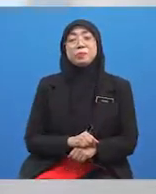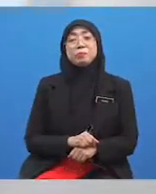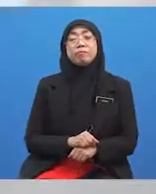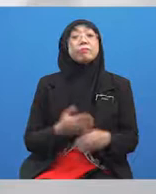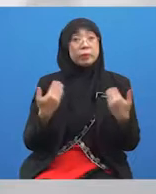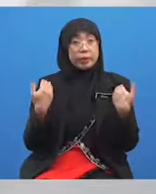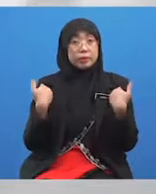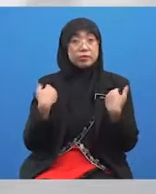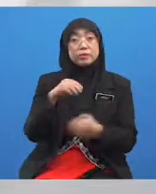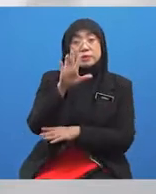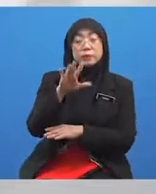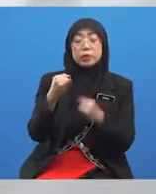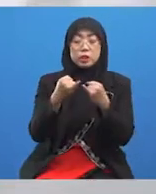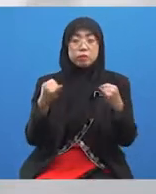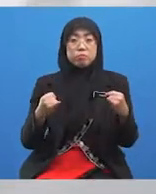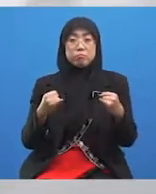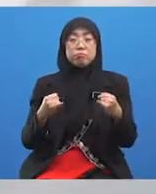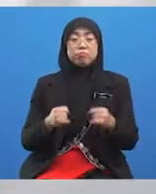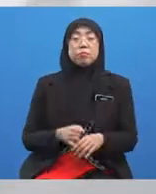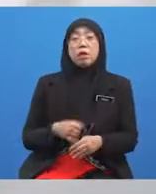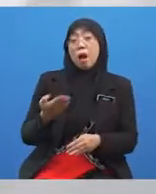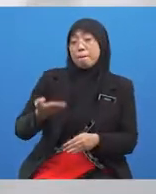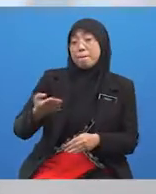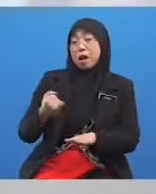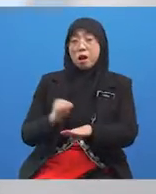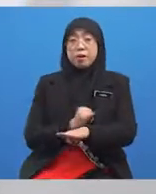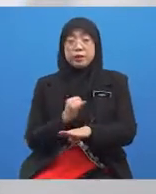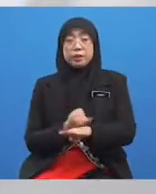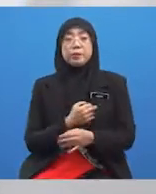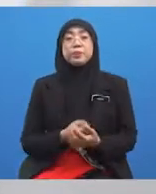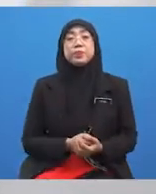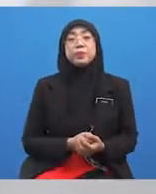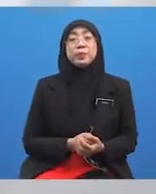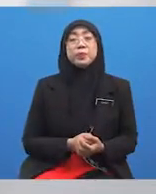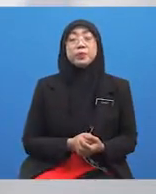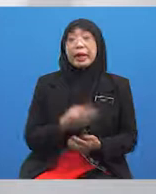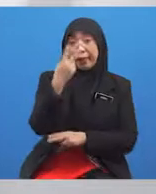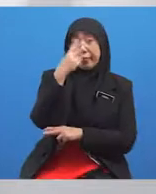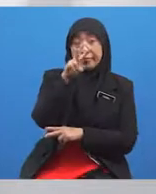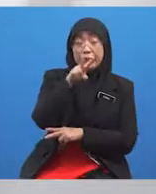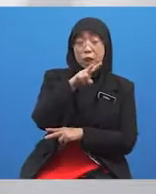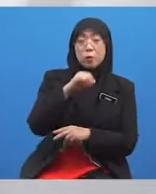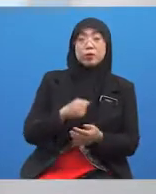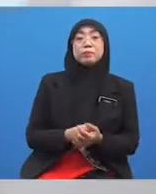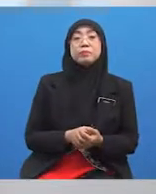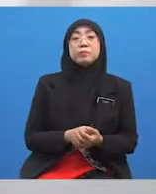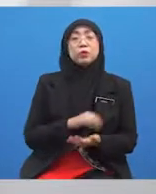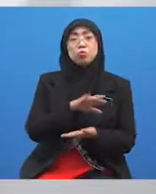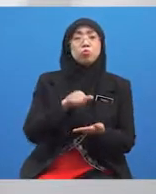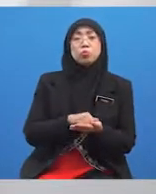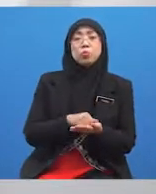Terdapat 5 jenis barangan industri iaitu instruktif, bahan mentah, consumer,